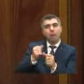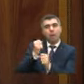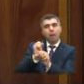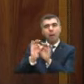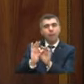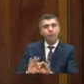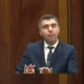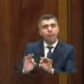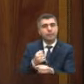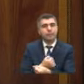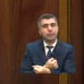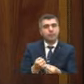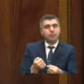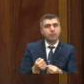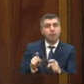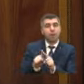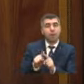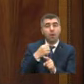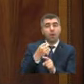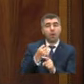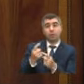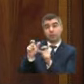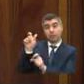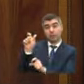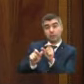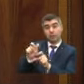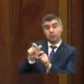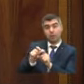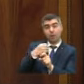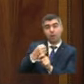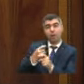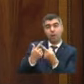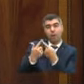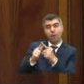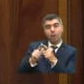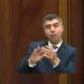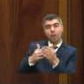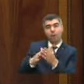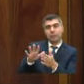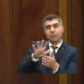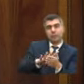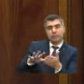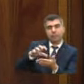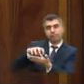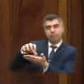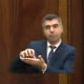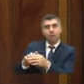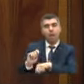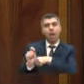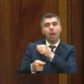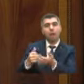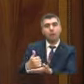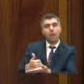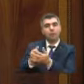فاعلون للإنصاف بنات وأبناء إجرادة وعلى غرارهم كل المناطق النائية والمهمشة؟ ما أنتم